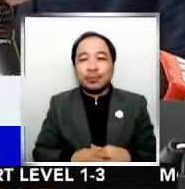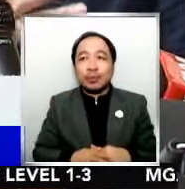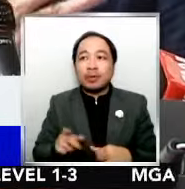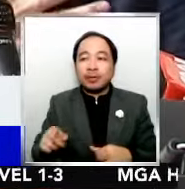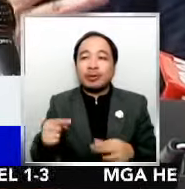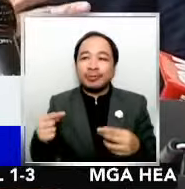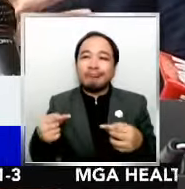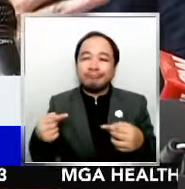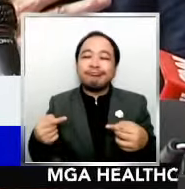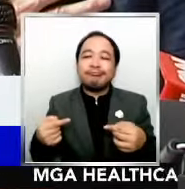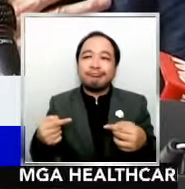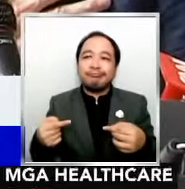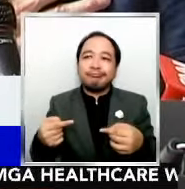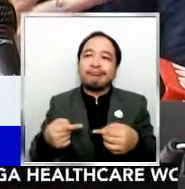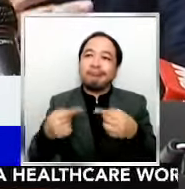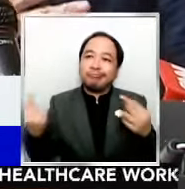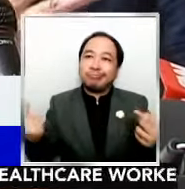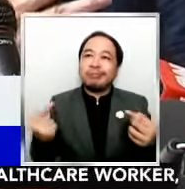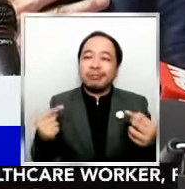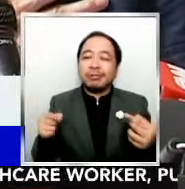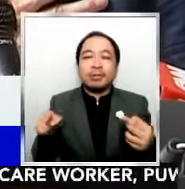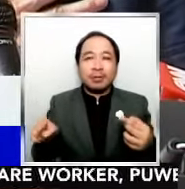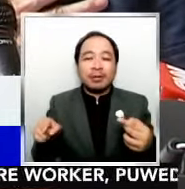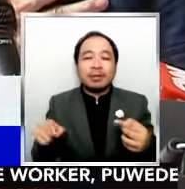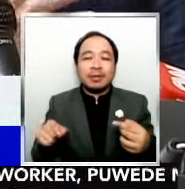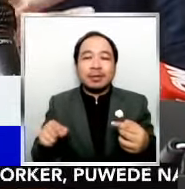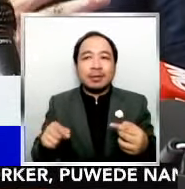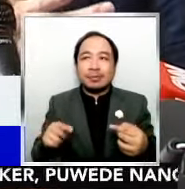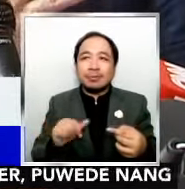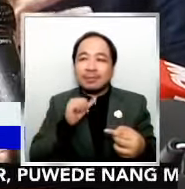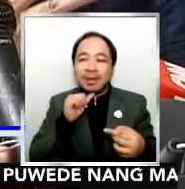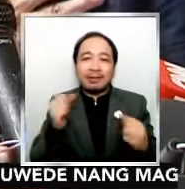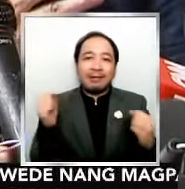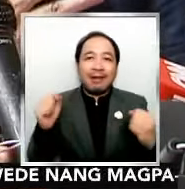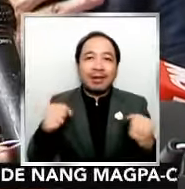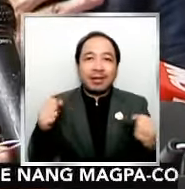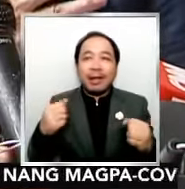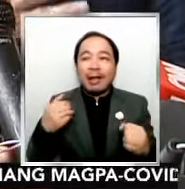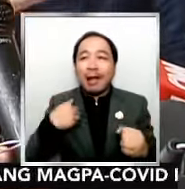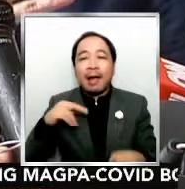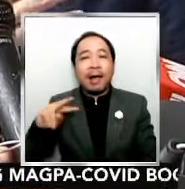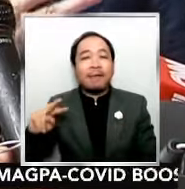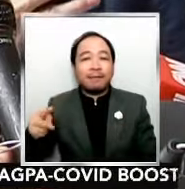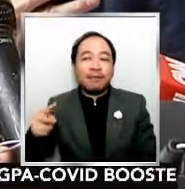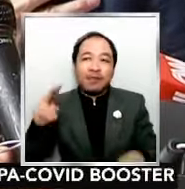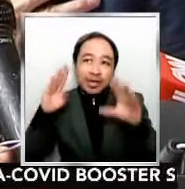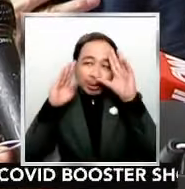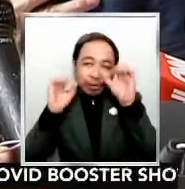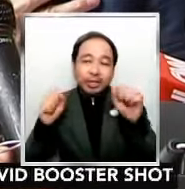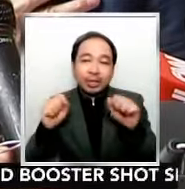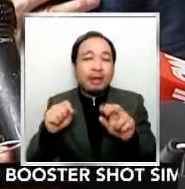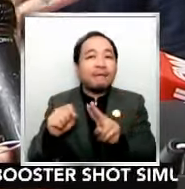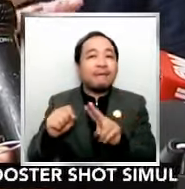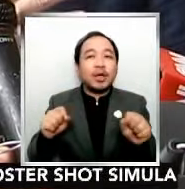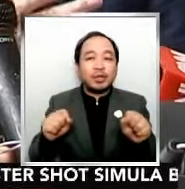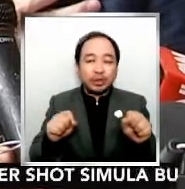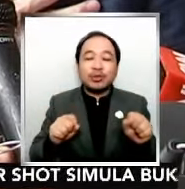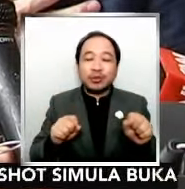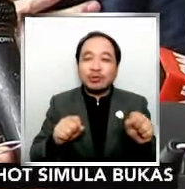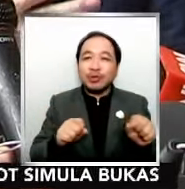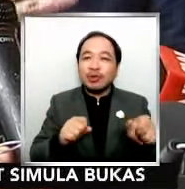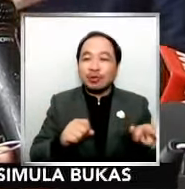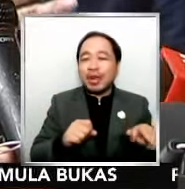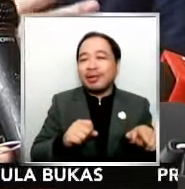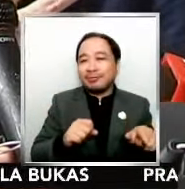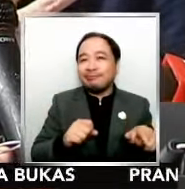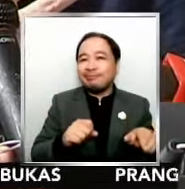ako sumasang-ayon doon na merong tatakbong vice president against Mayor Inday Sara. Dahil mahal ko po si Pangulong Duterte, ayaw ko